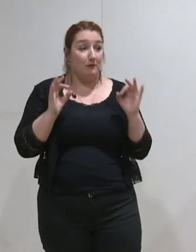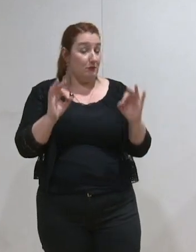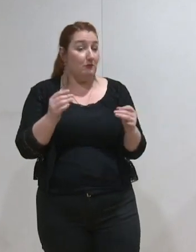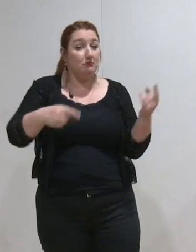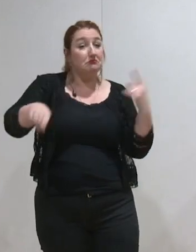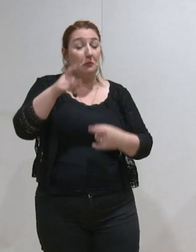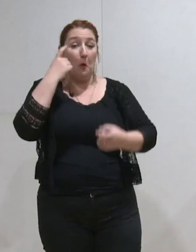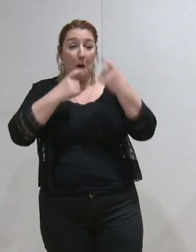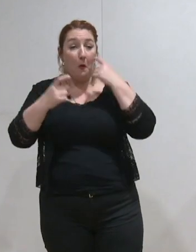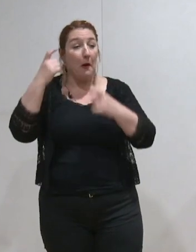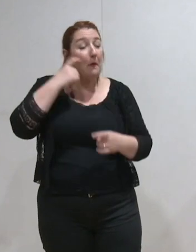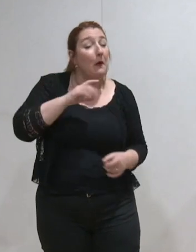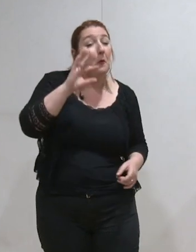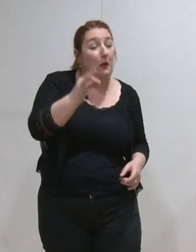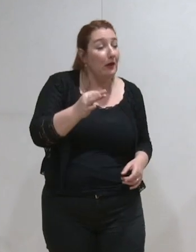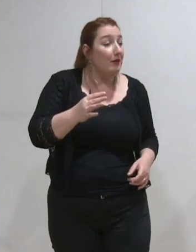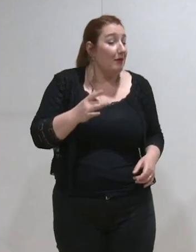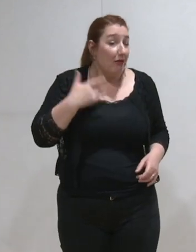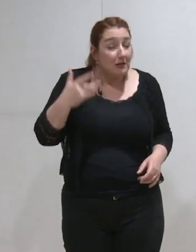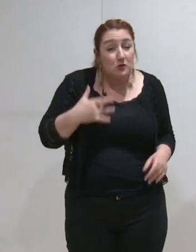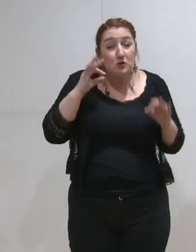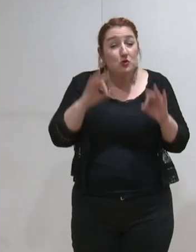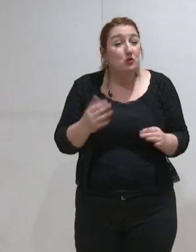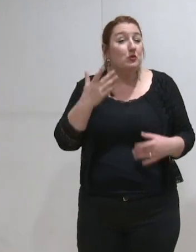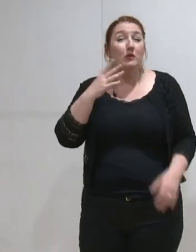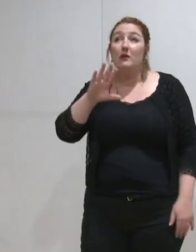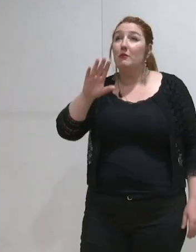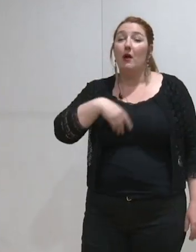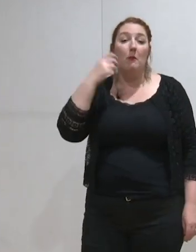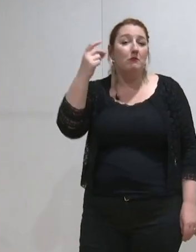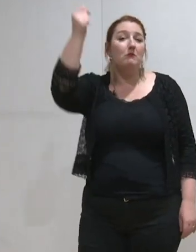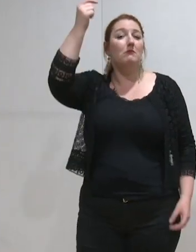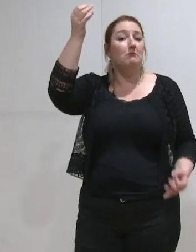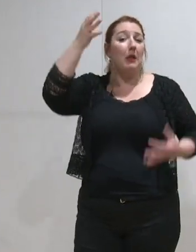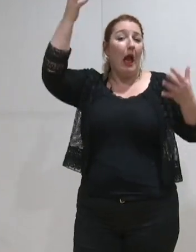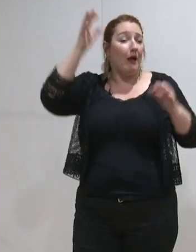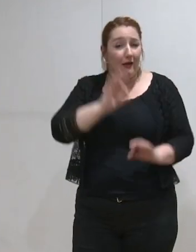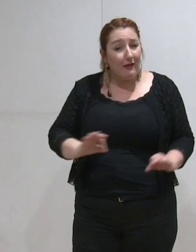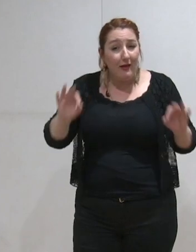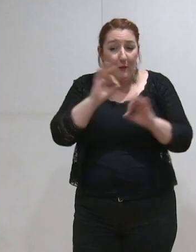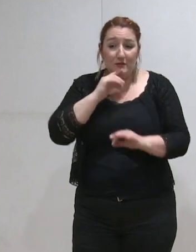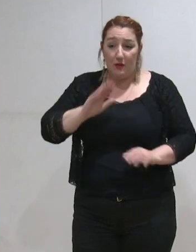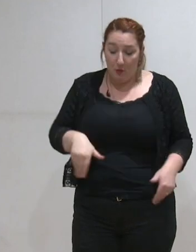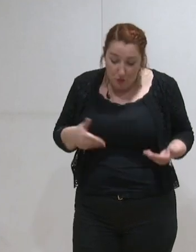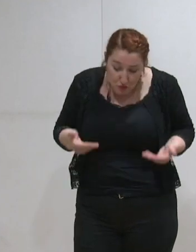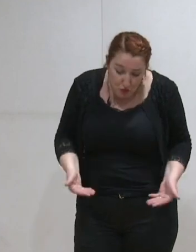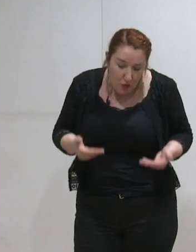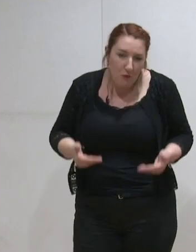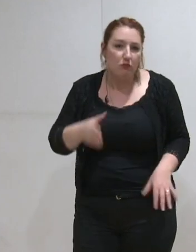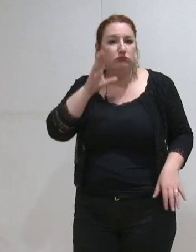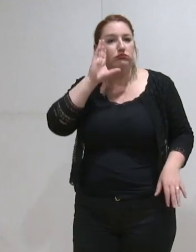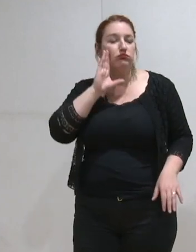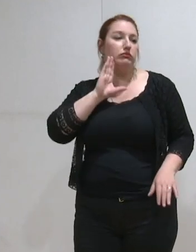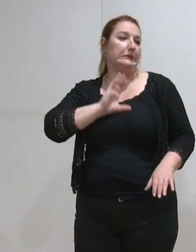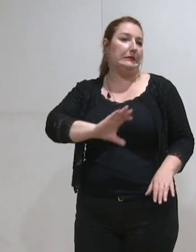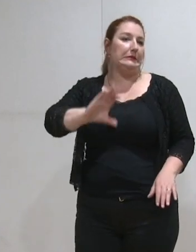justes simplement ça ne peut pas se faire comme ça en d'un claquement de doigt donc pour le moment je trouve qu'il faut essayer de